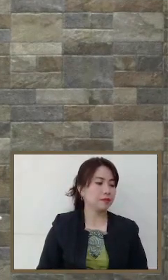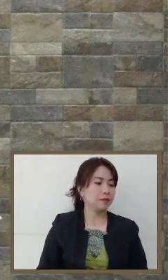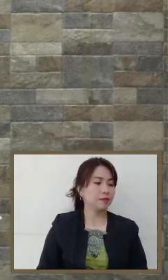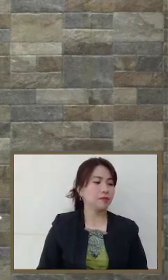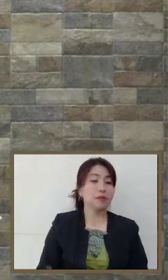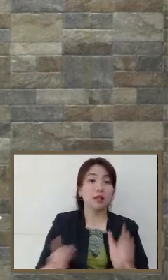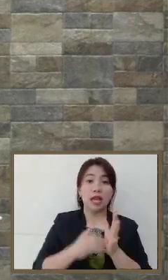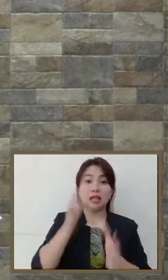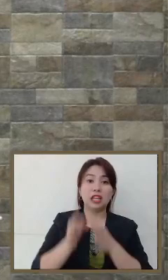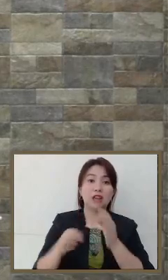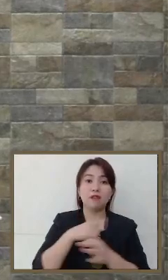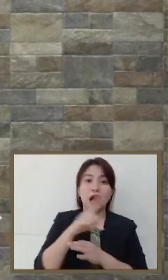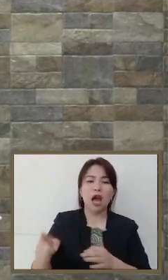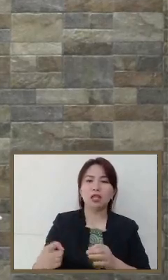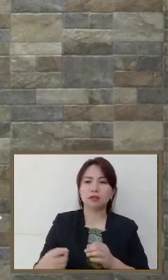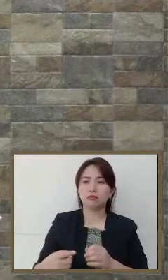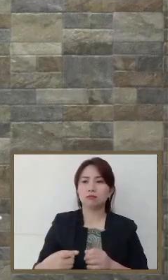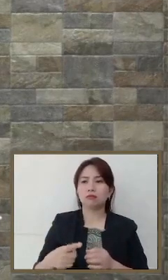nagpo-promote